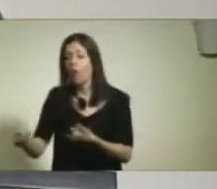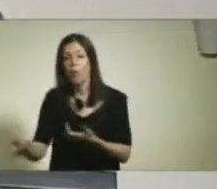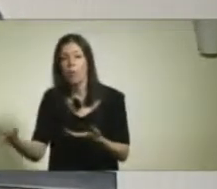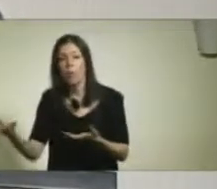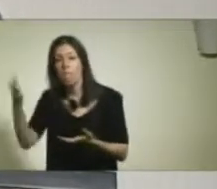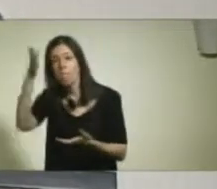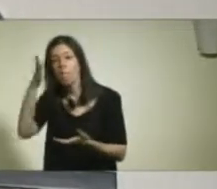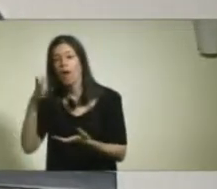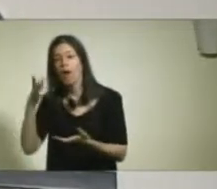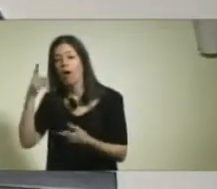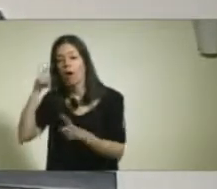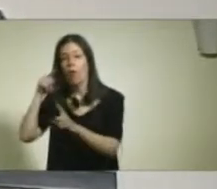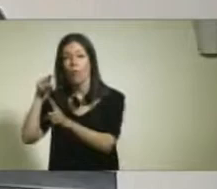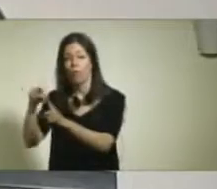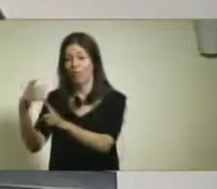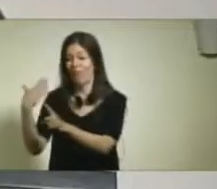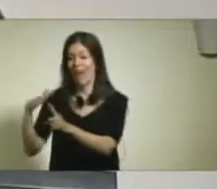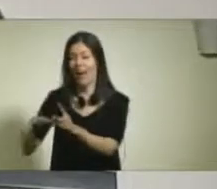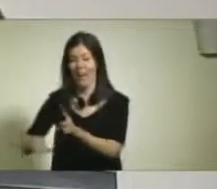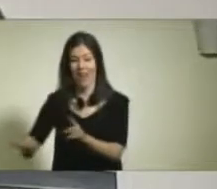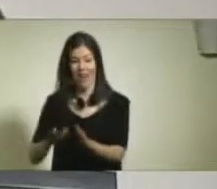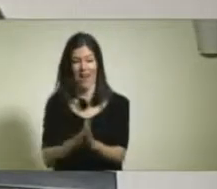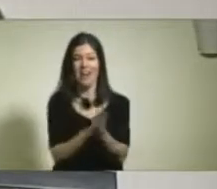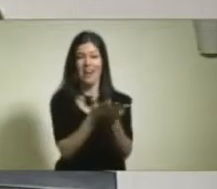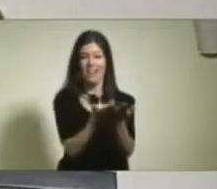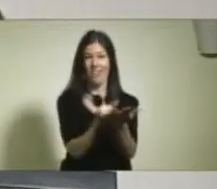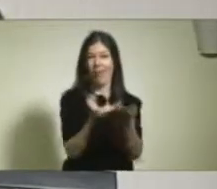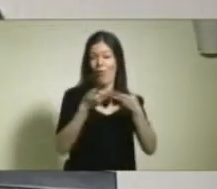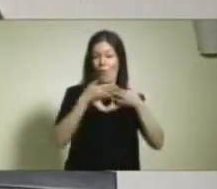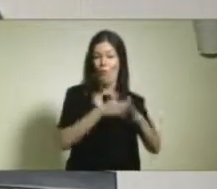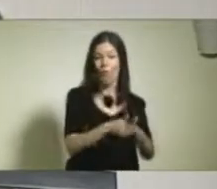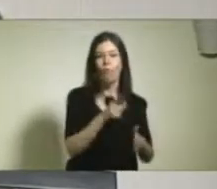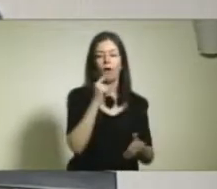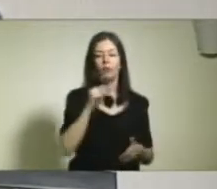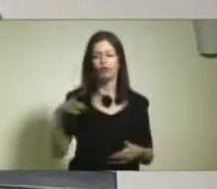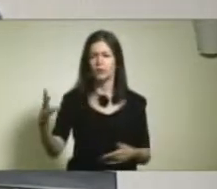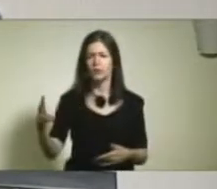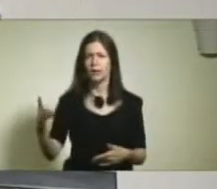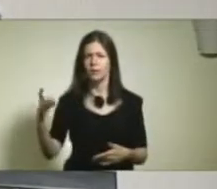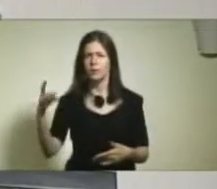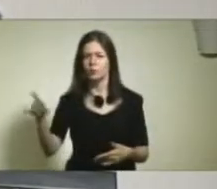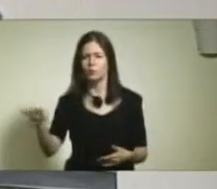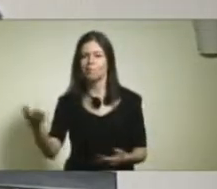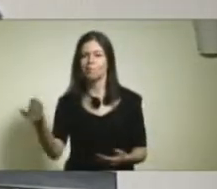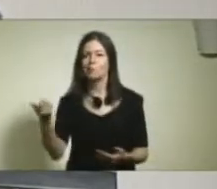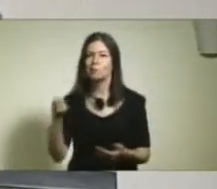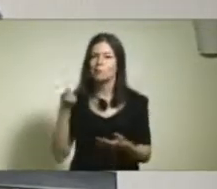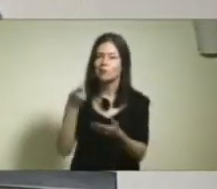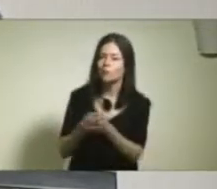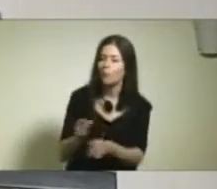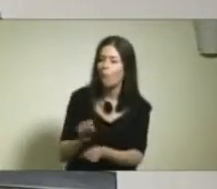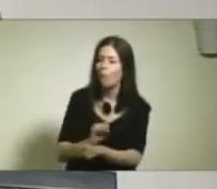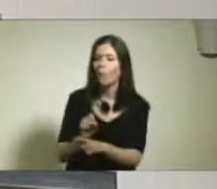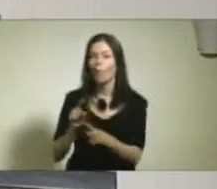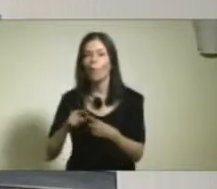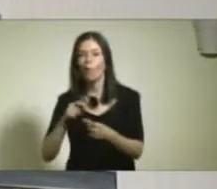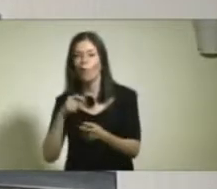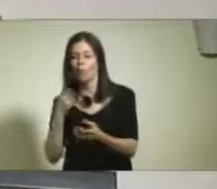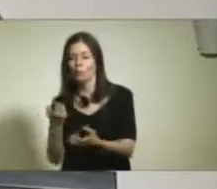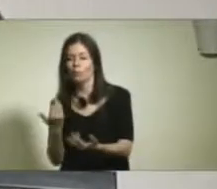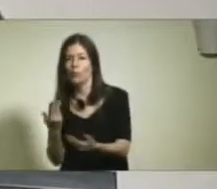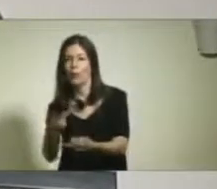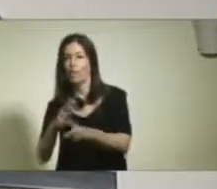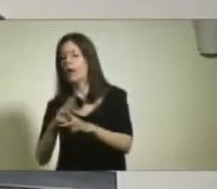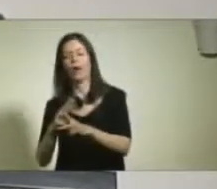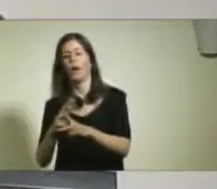ouvraient des livrets quand ils étaient enfants. Et dès qu'ils avaient 17-18 ans, qu'ils avaient besoin d'acheter une voiture ou de faire un prêt,